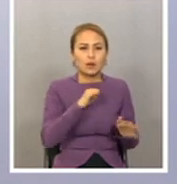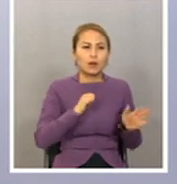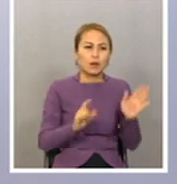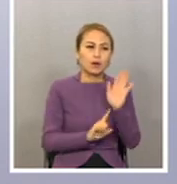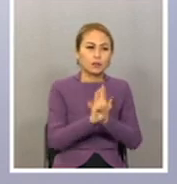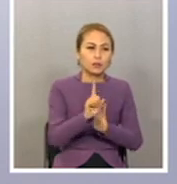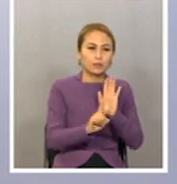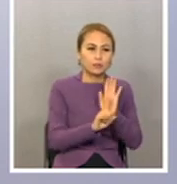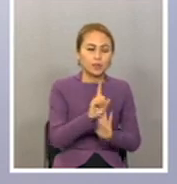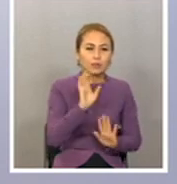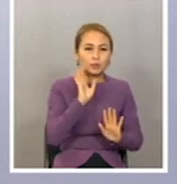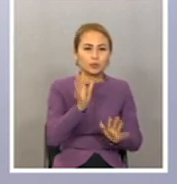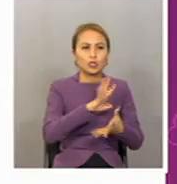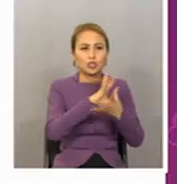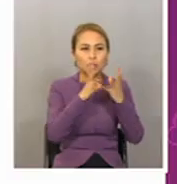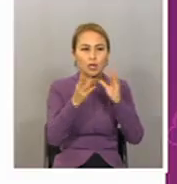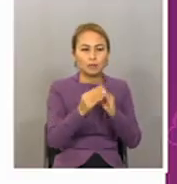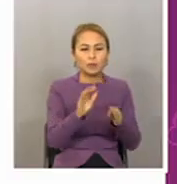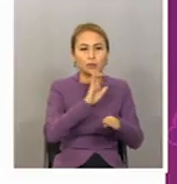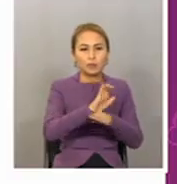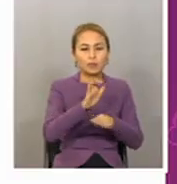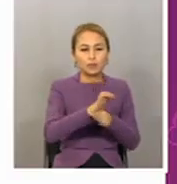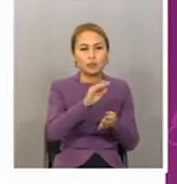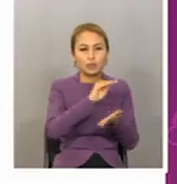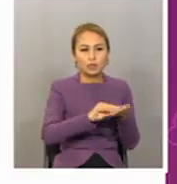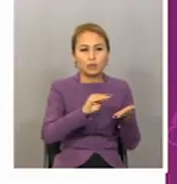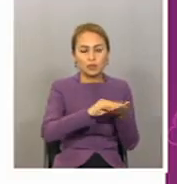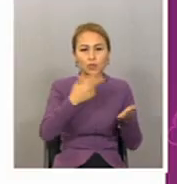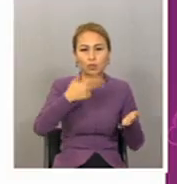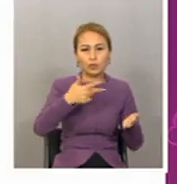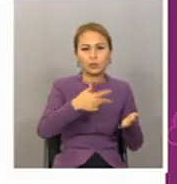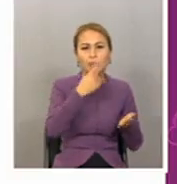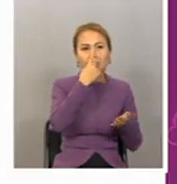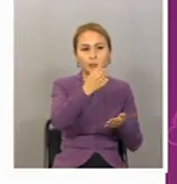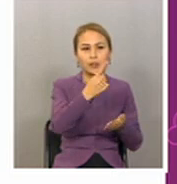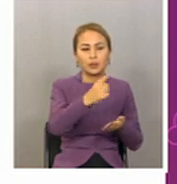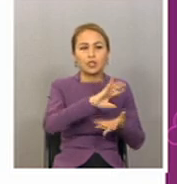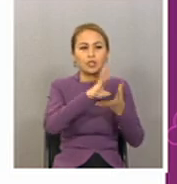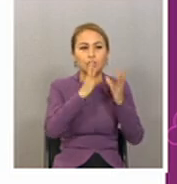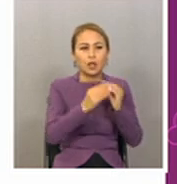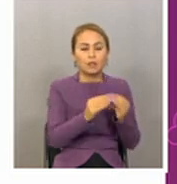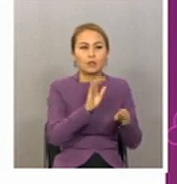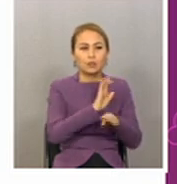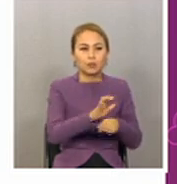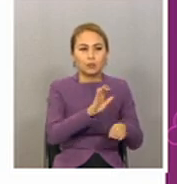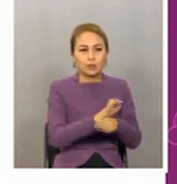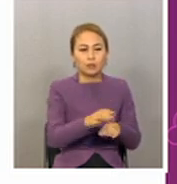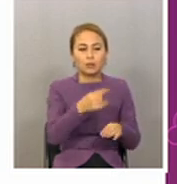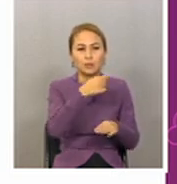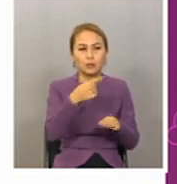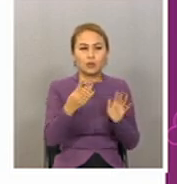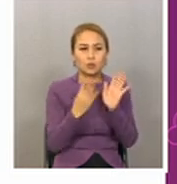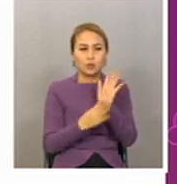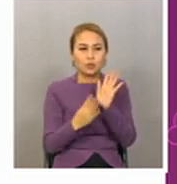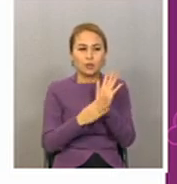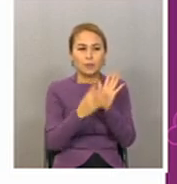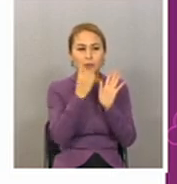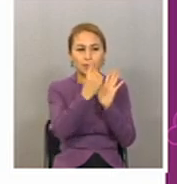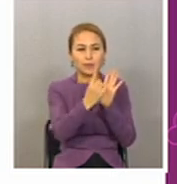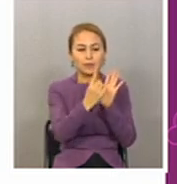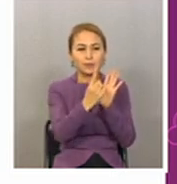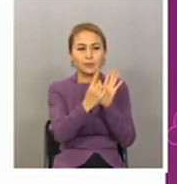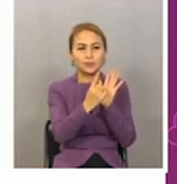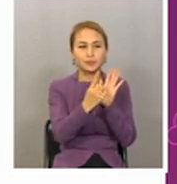жалпы өнімділікті жазамыз. 30-дан 1. Және осы жалпы өнімділіктен біз Бекарыстың